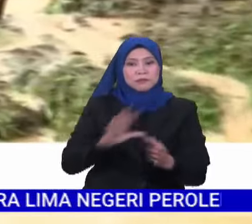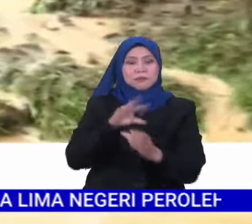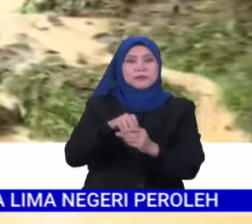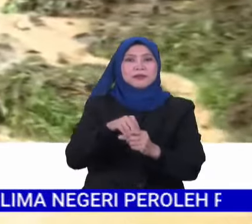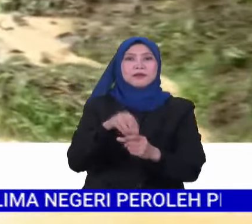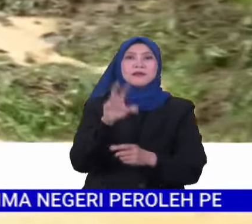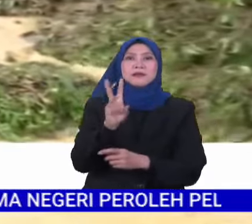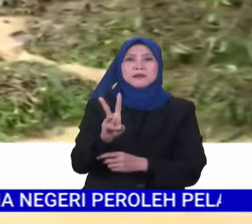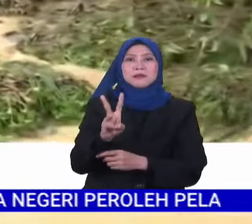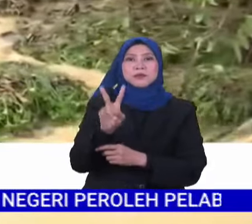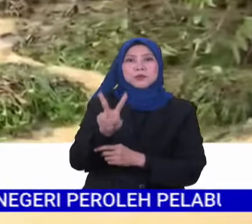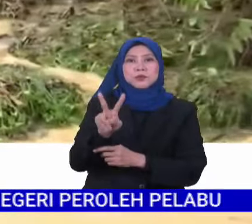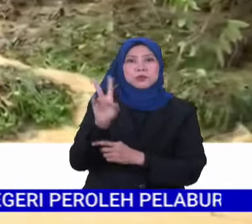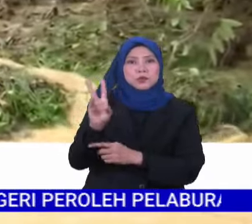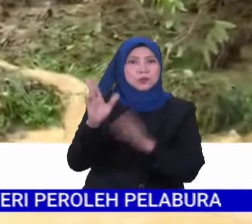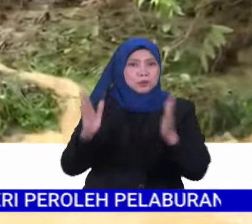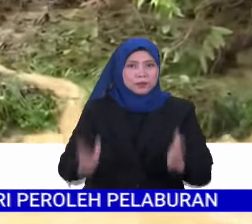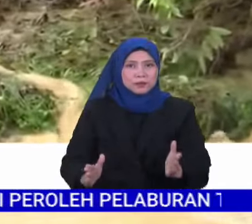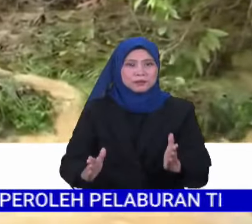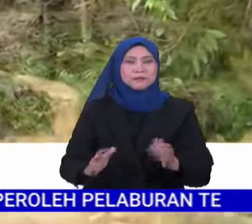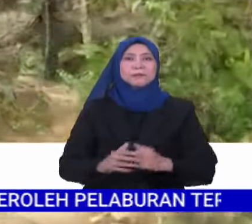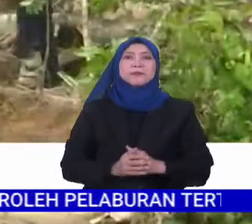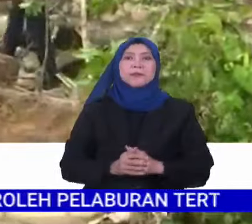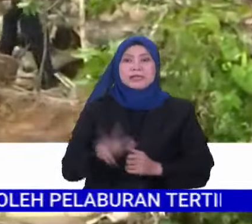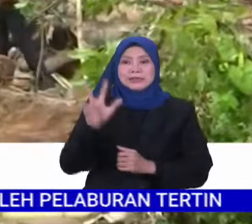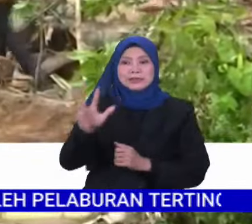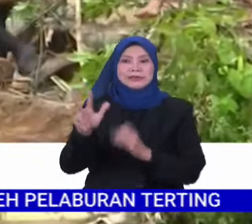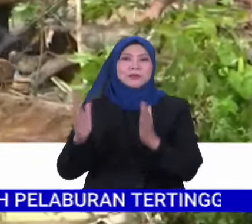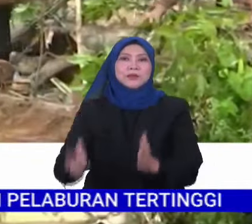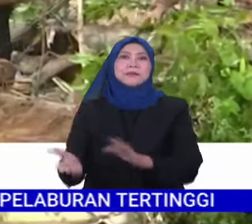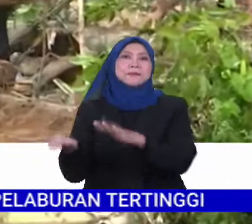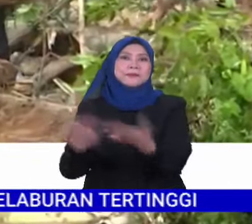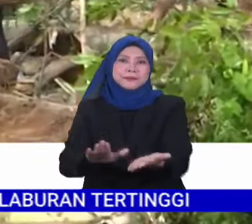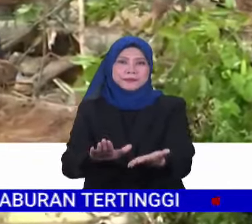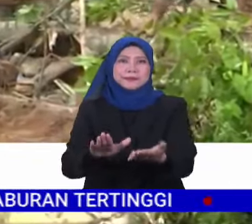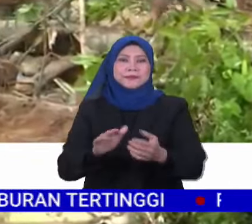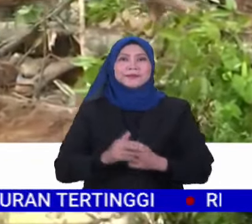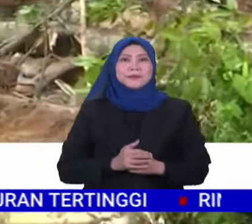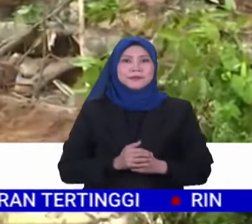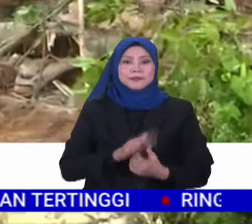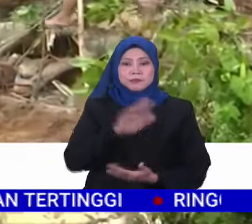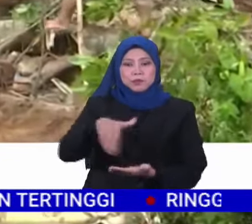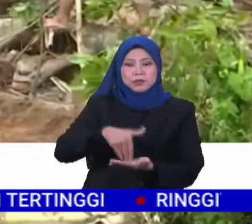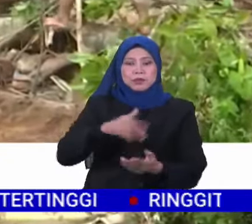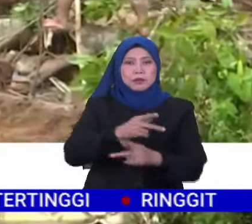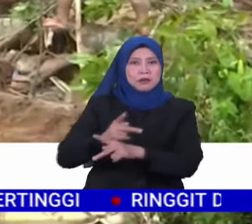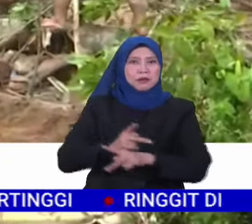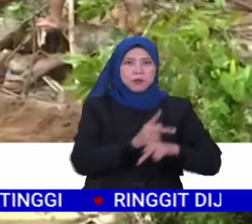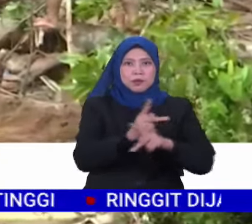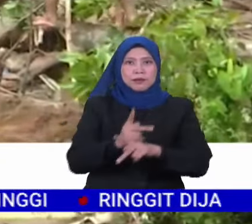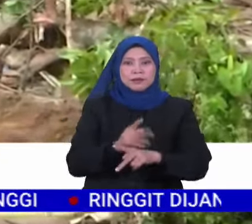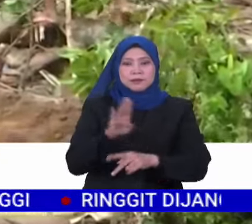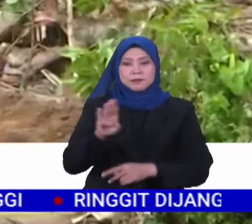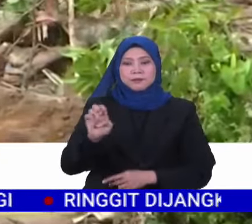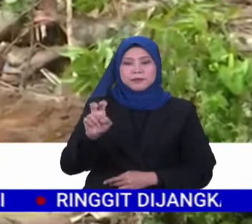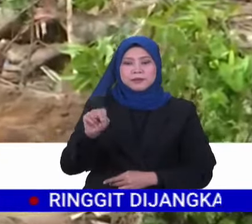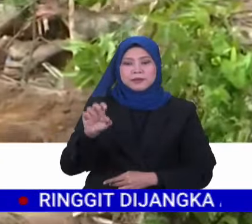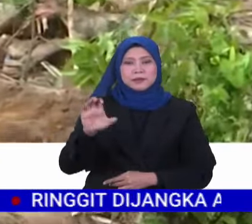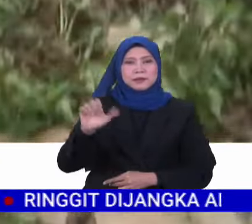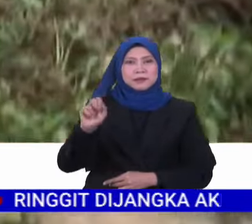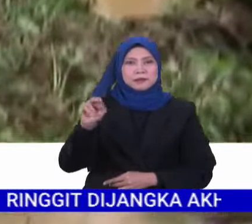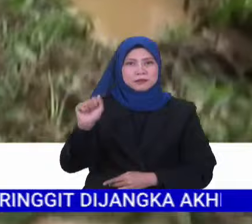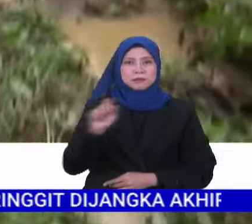adalah 627 orang mereka lihat tiga bangsa maut pihak pusat kawalan operasi bencana mengesahkan